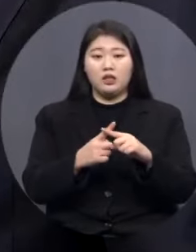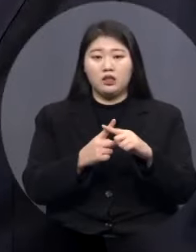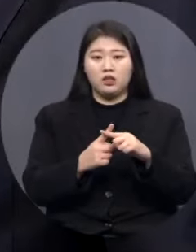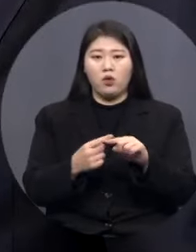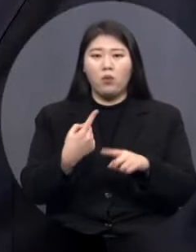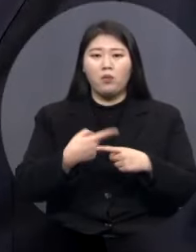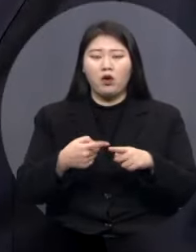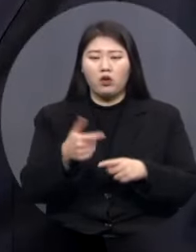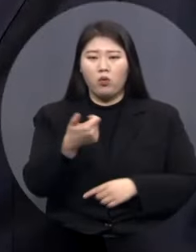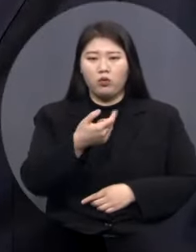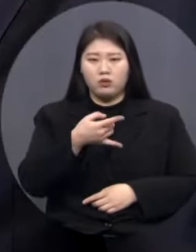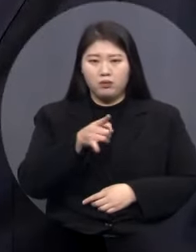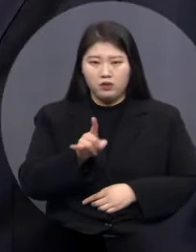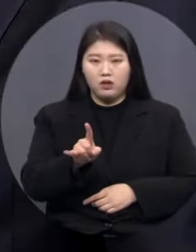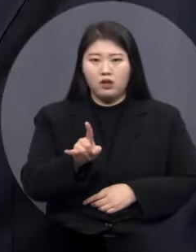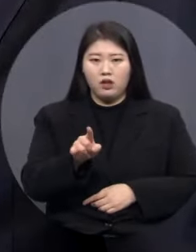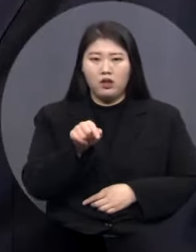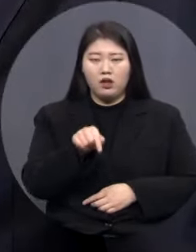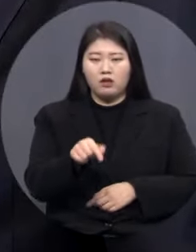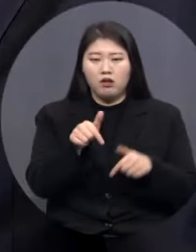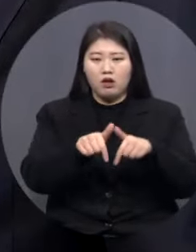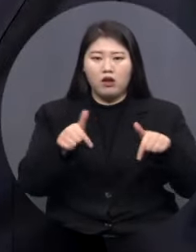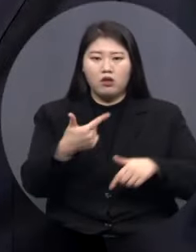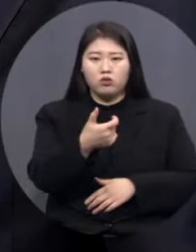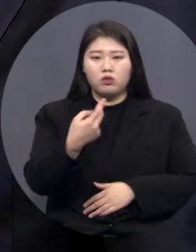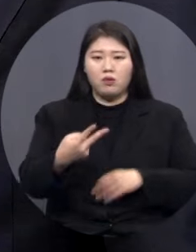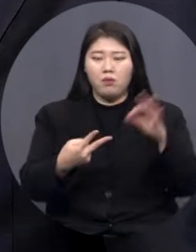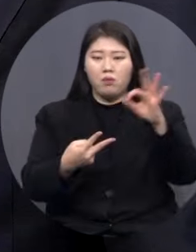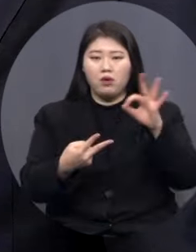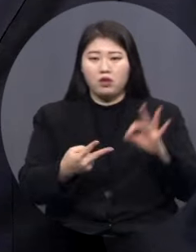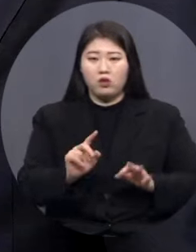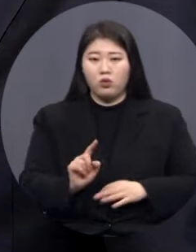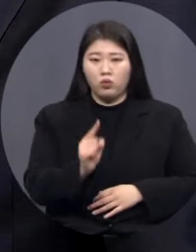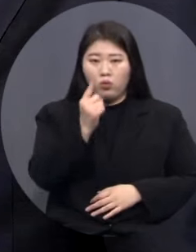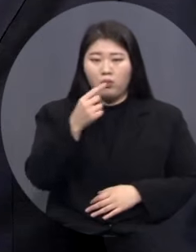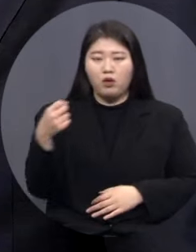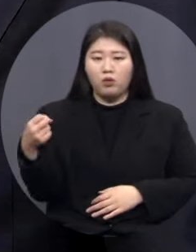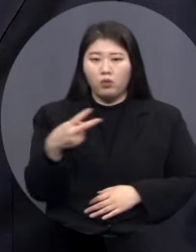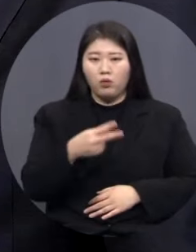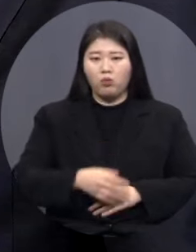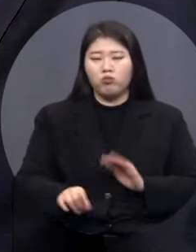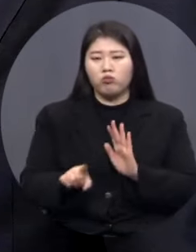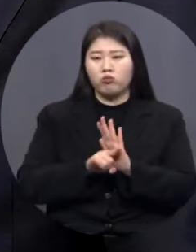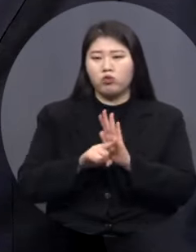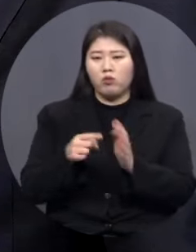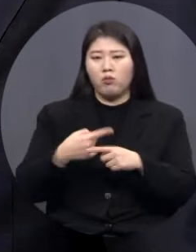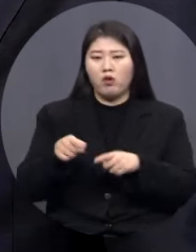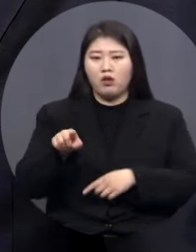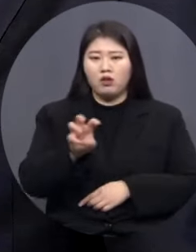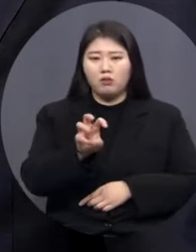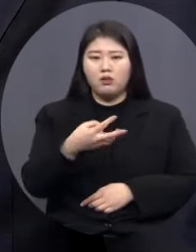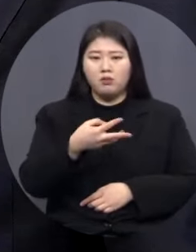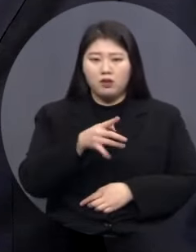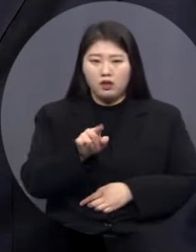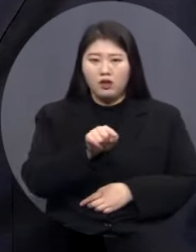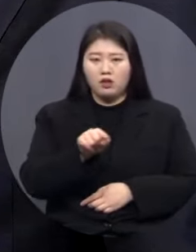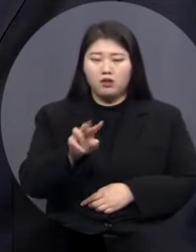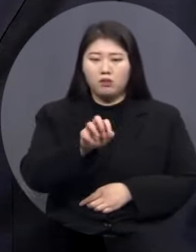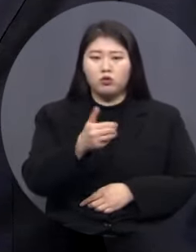50대와 화이트 컬라 직업군에서 각각 62% 높았고 부정적 평가는 30대에서